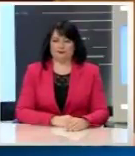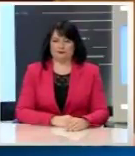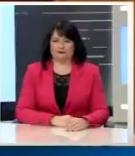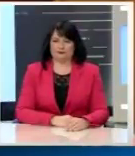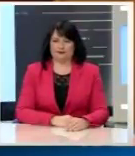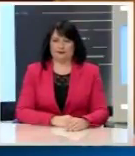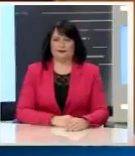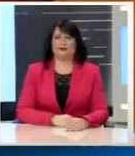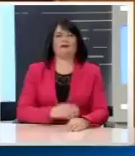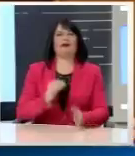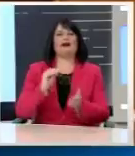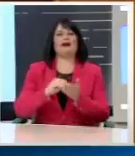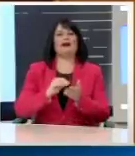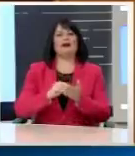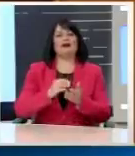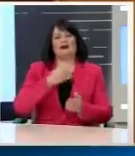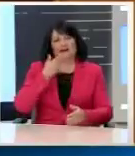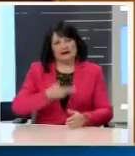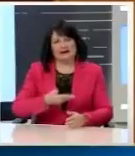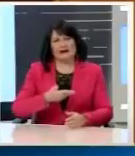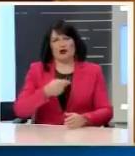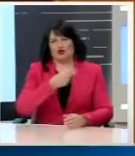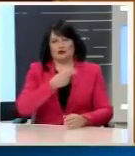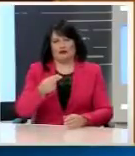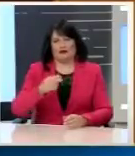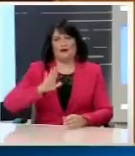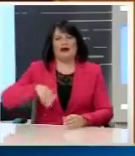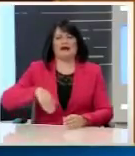Και θέλω να σας πω και κάτι τελευταίο για να κλείσουμε αυτή την υπόθεση.